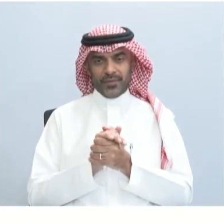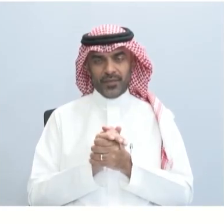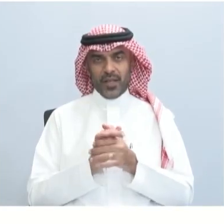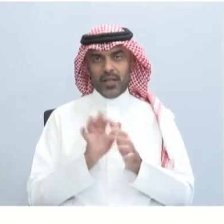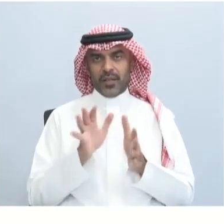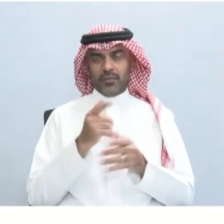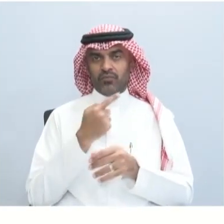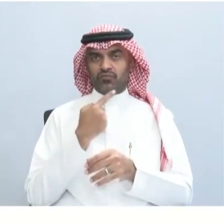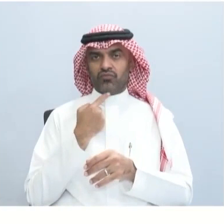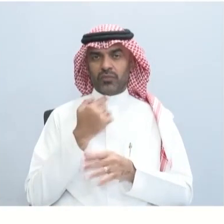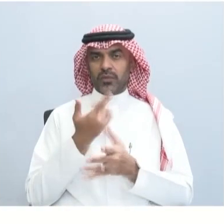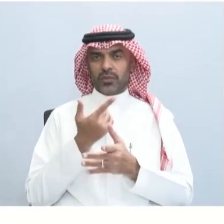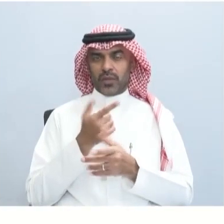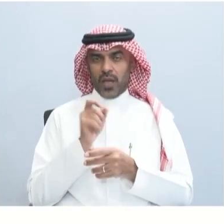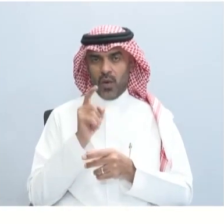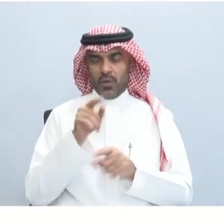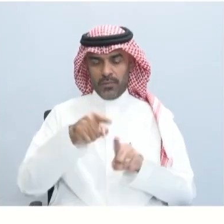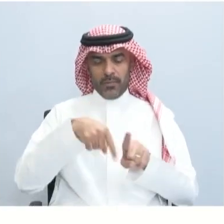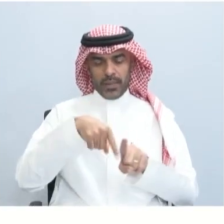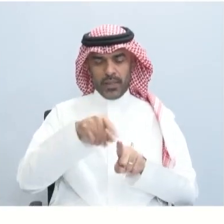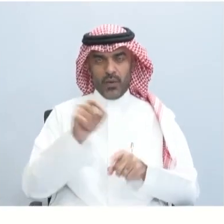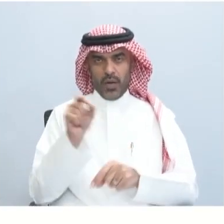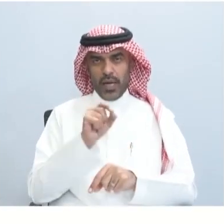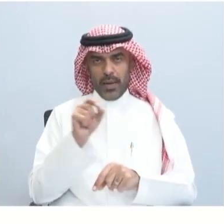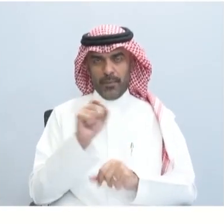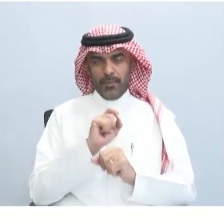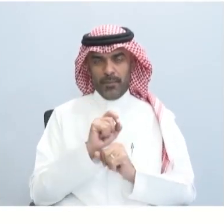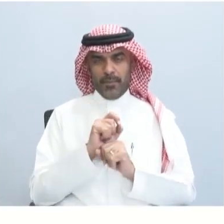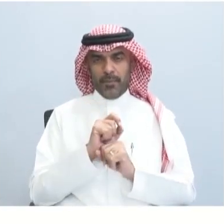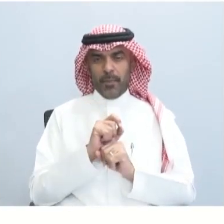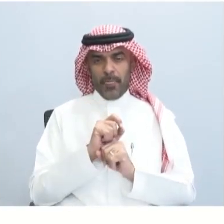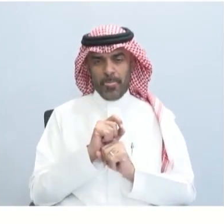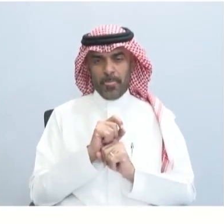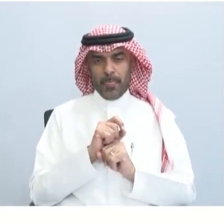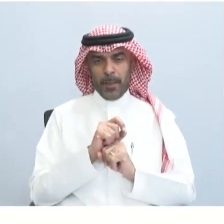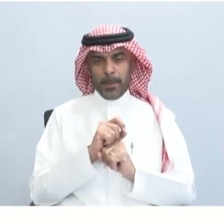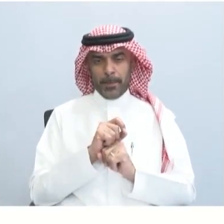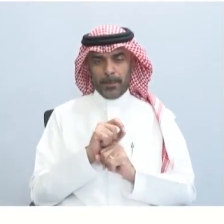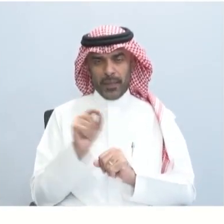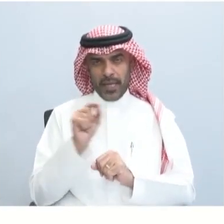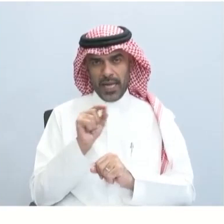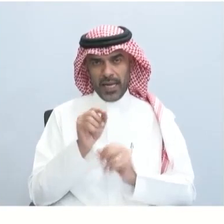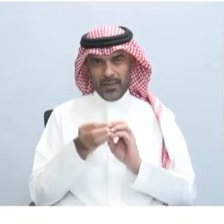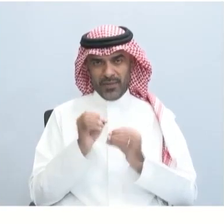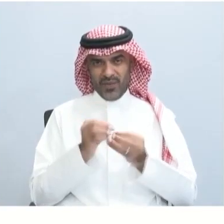فماذا ساحتاج مسطره وقلم ايضا اقلام